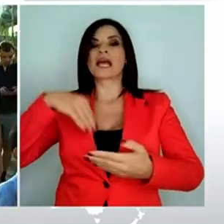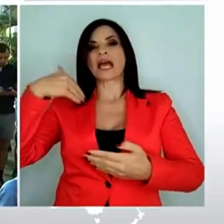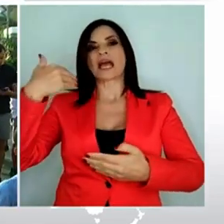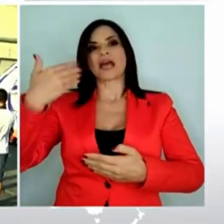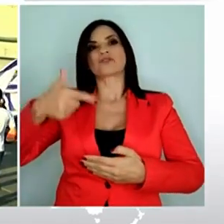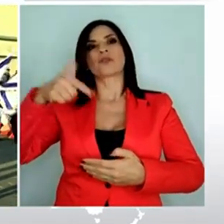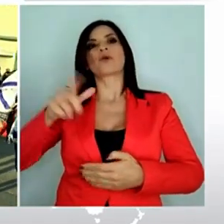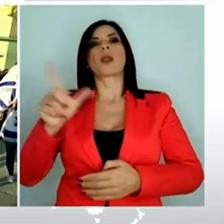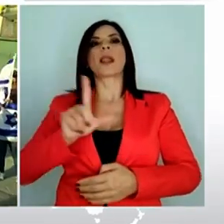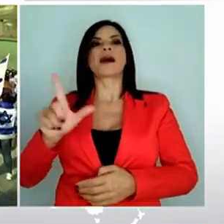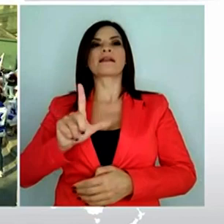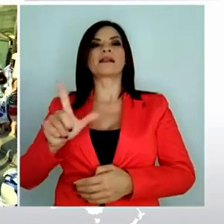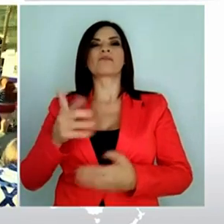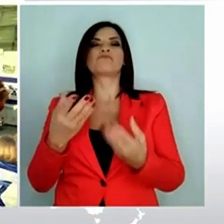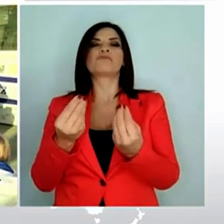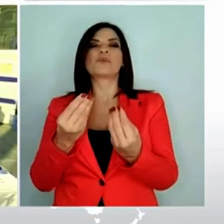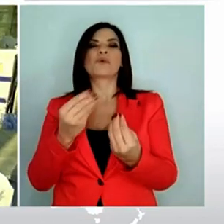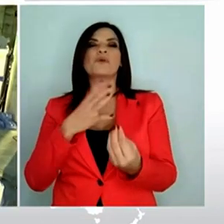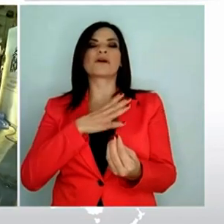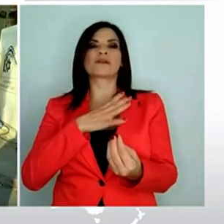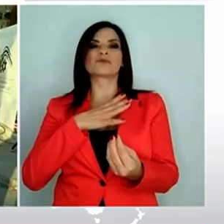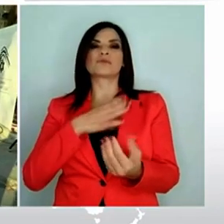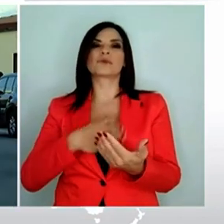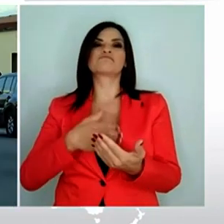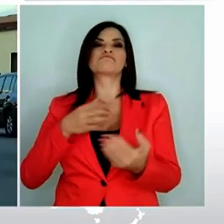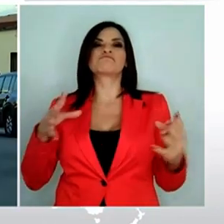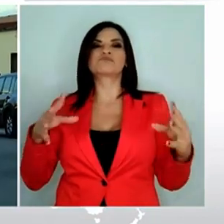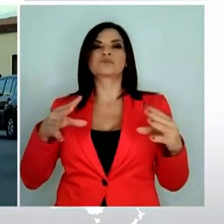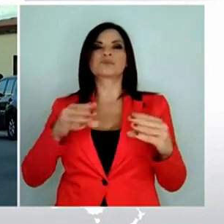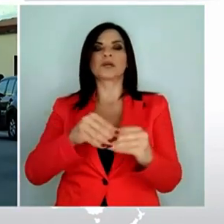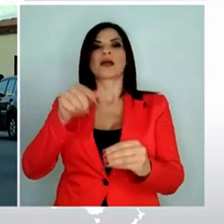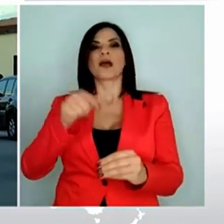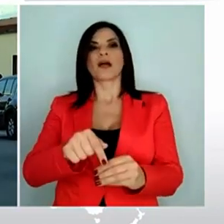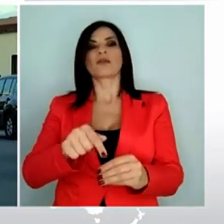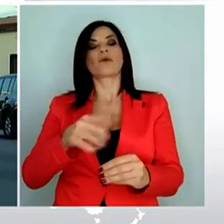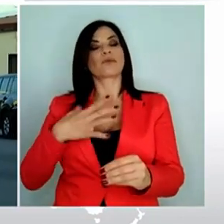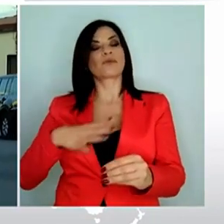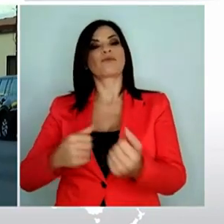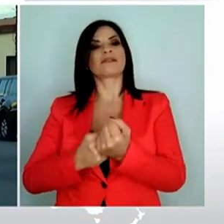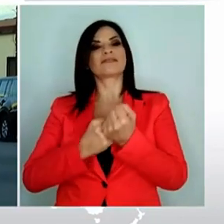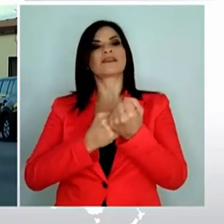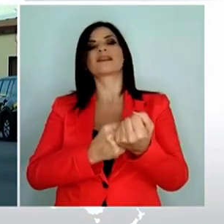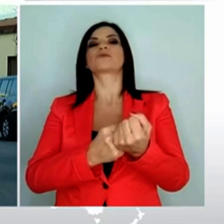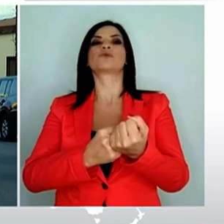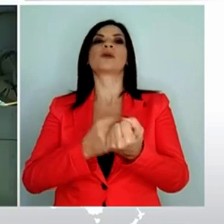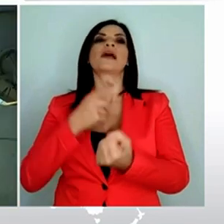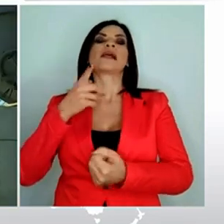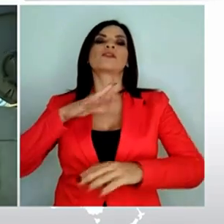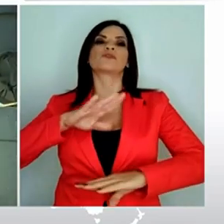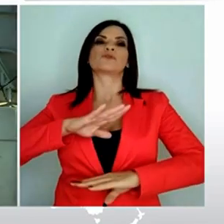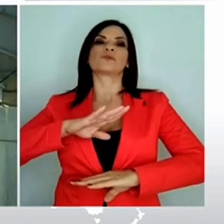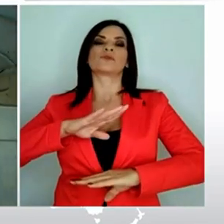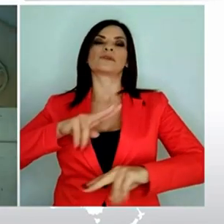Λάρνακα. Δεκάδες κόσμου βρίσκεται στο σημείο για να εκφράσει την συμπαράστασή του στο Ισραήλ. Για πρώτη φορά, όπως ανέφερες και